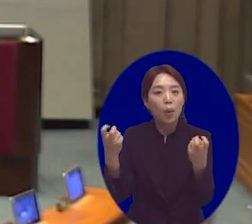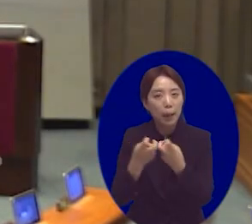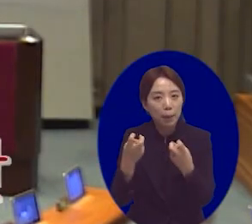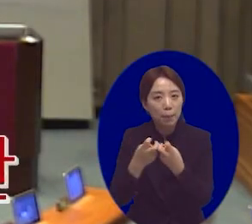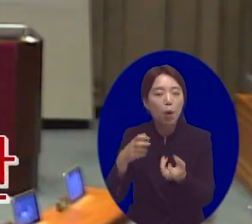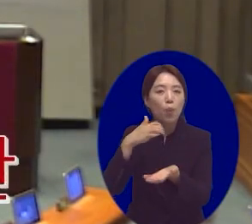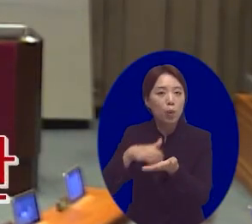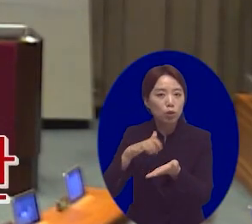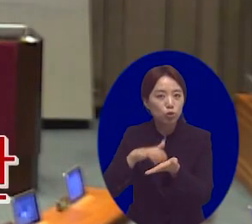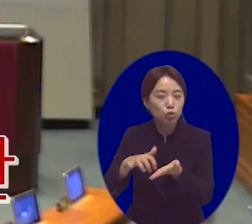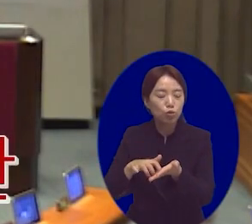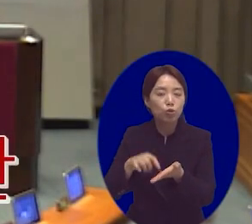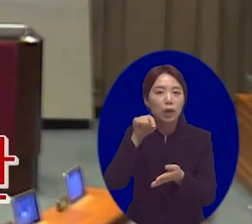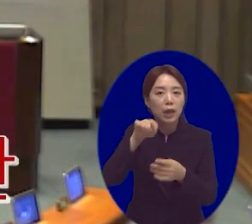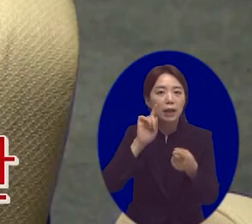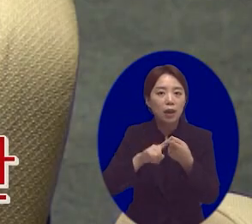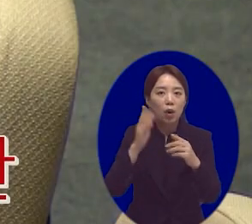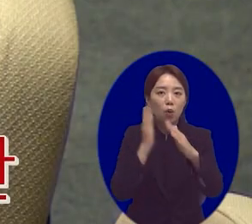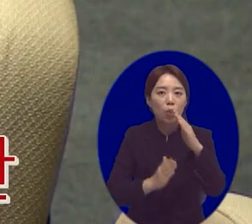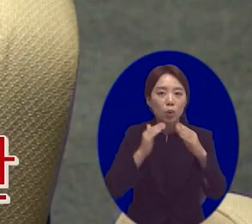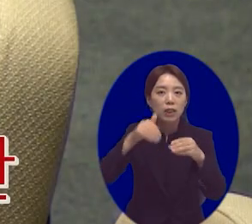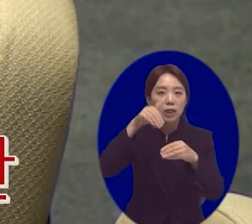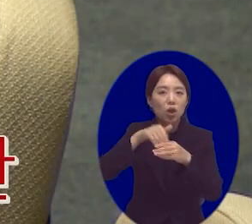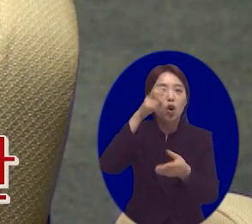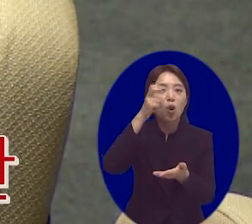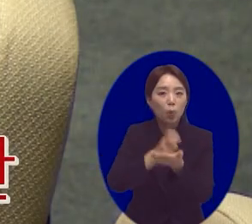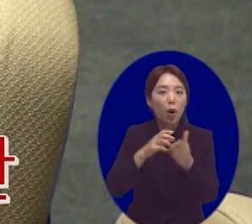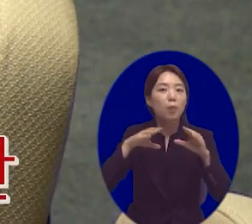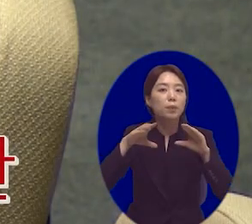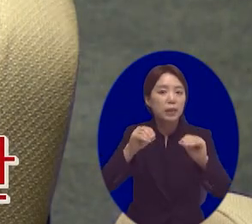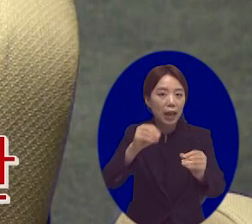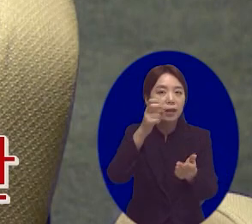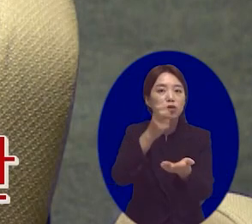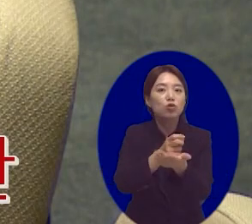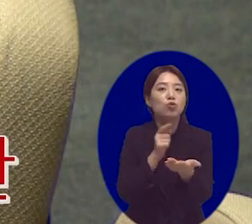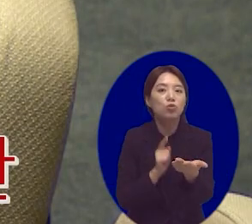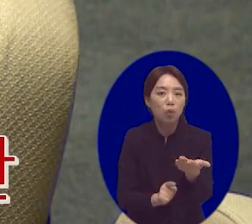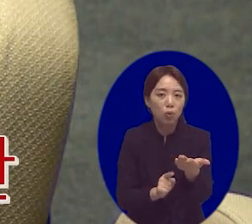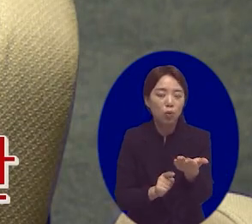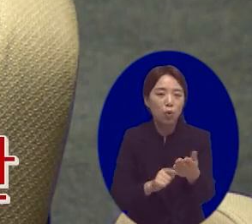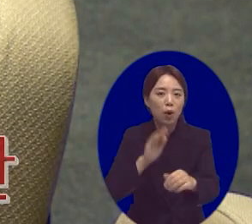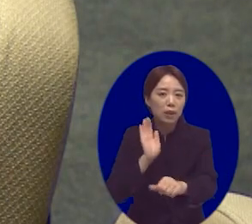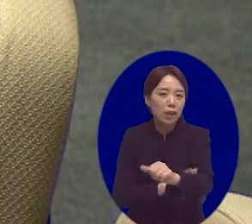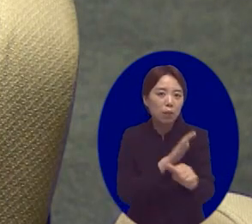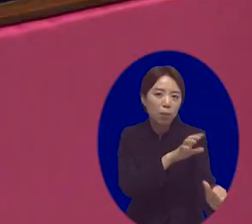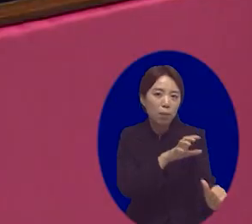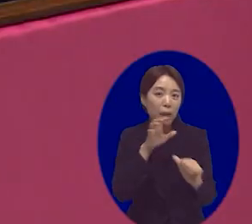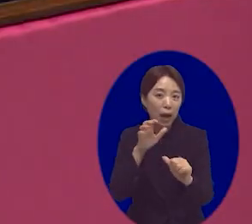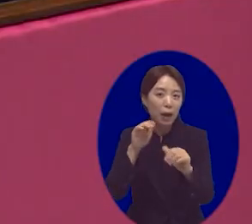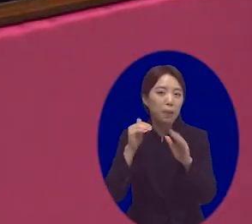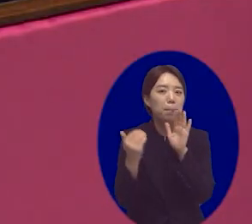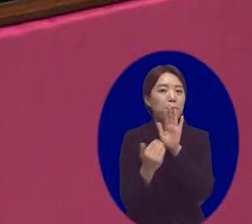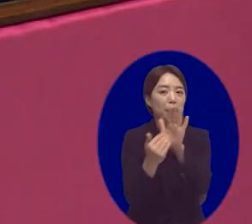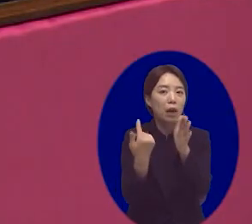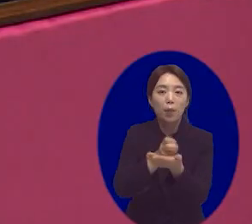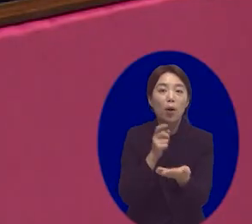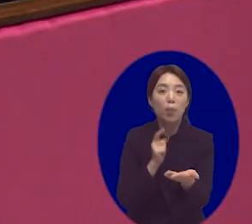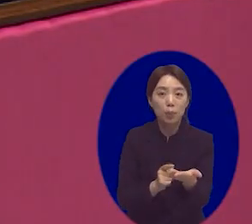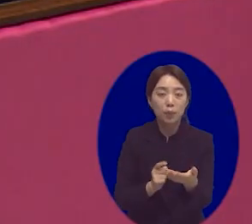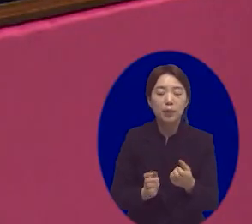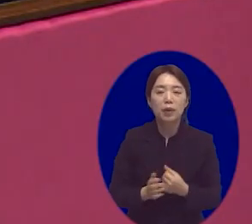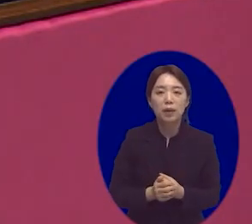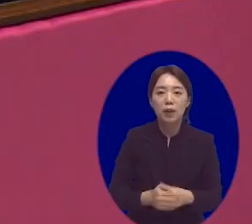있는 공직선거법의 제한 규정을 회피하는 수단으로 악용되는 것을 차단하기 위해서입니다. 선거의